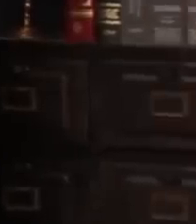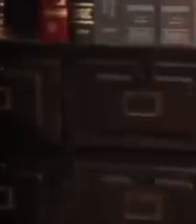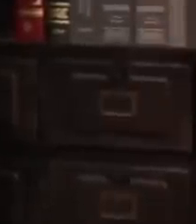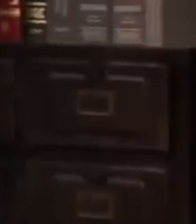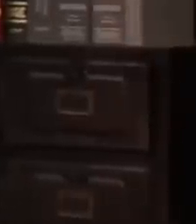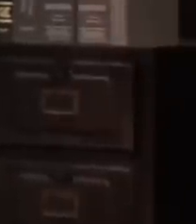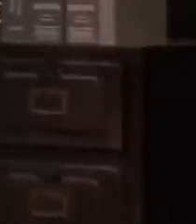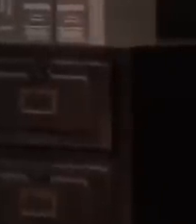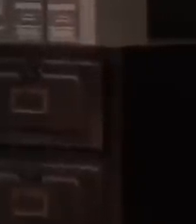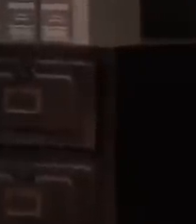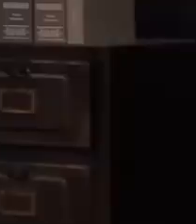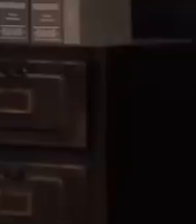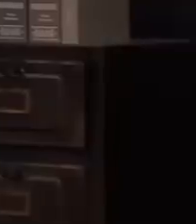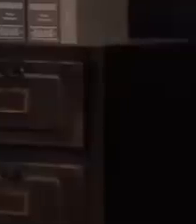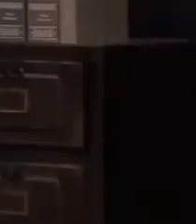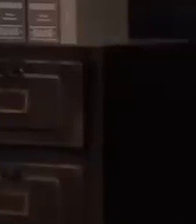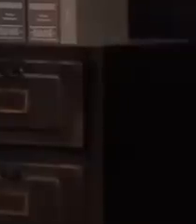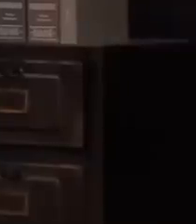여기